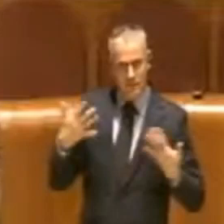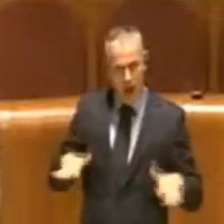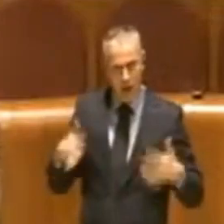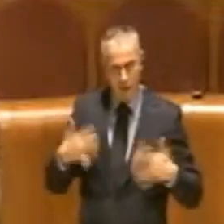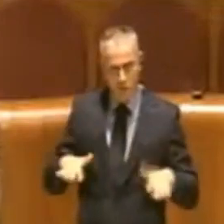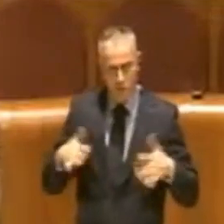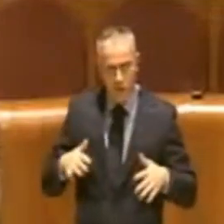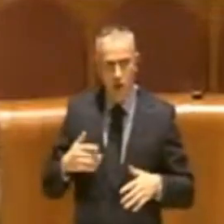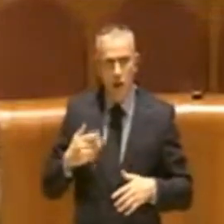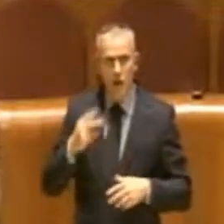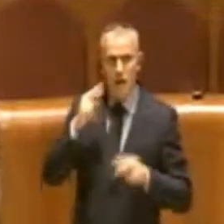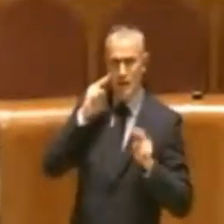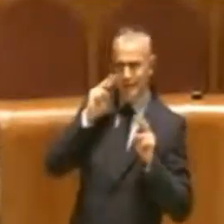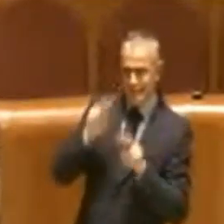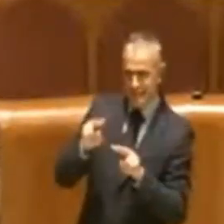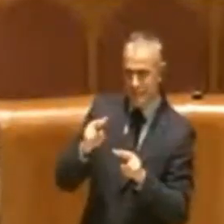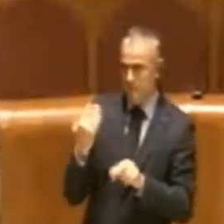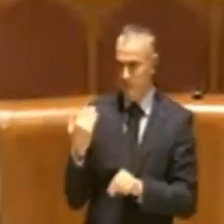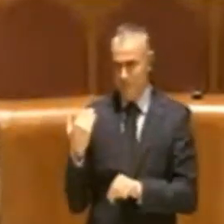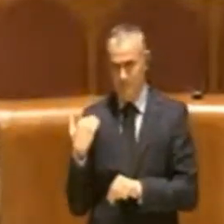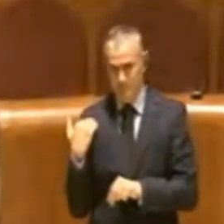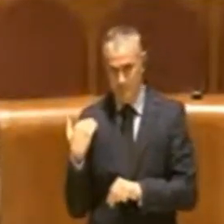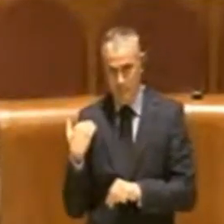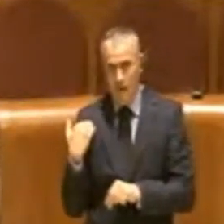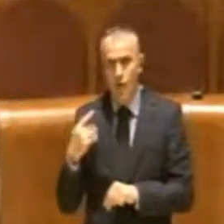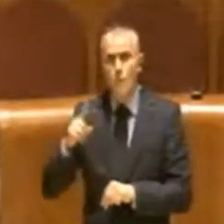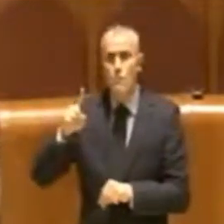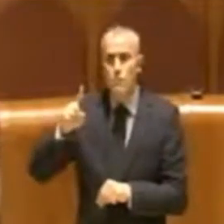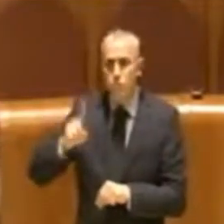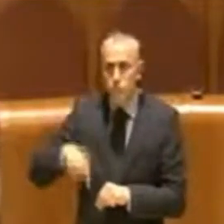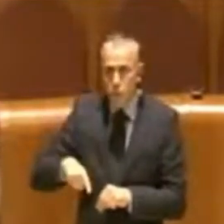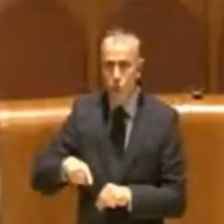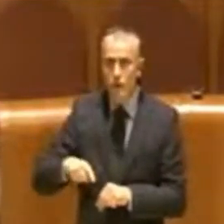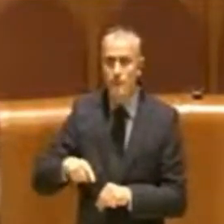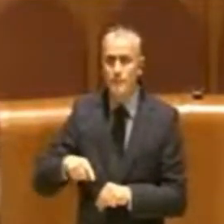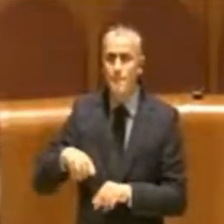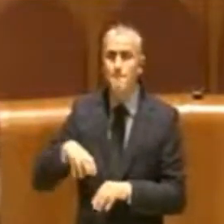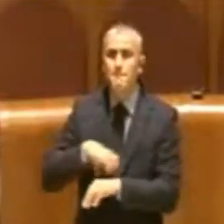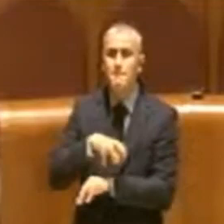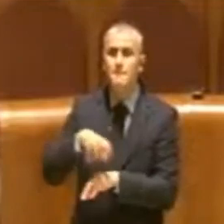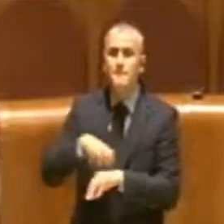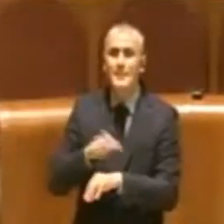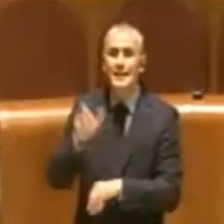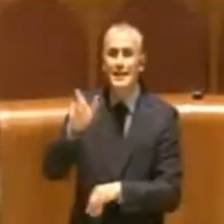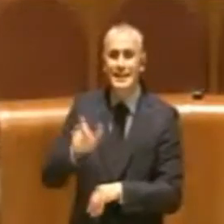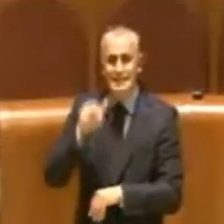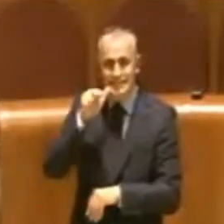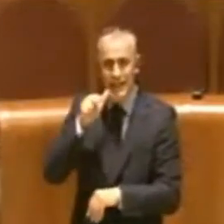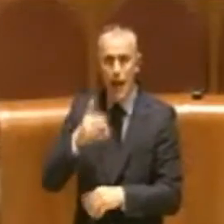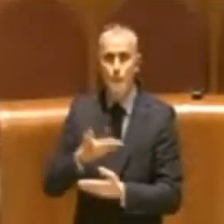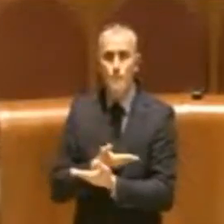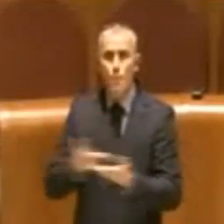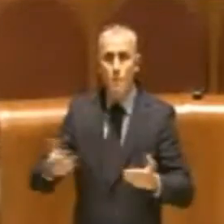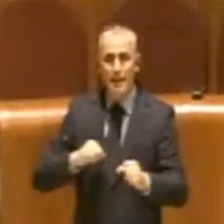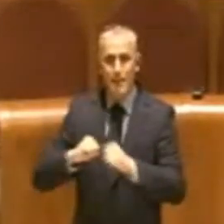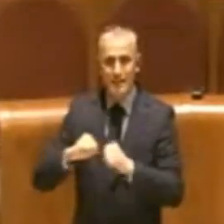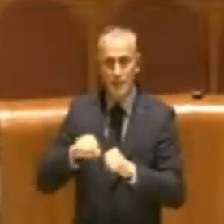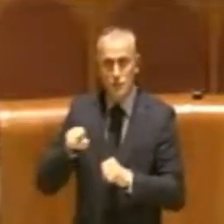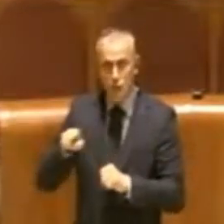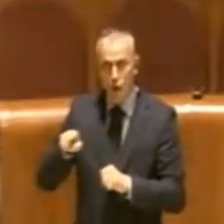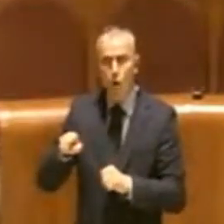che recentemente anche la Ministra della Pubblica Amministrazione ha rafforzato,